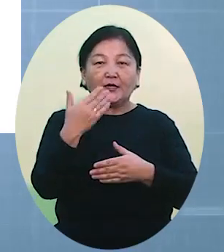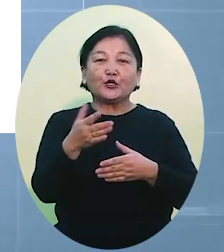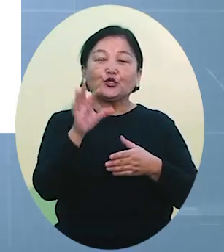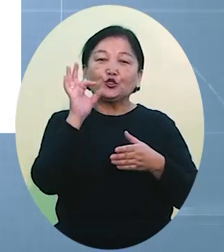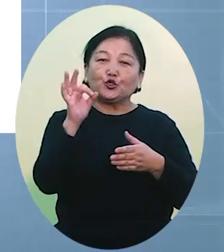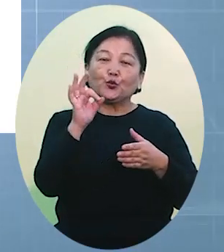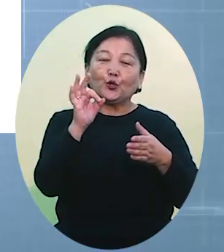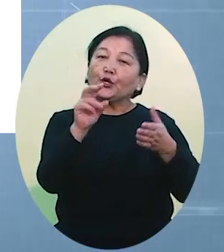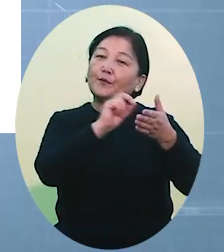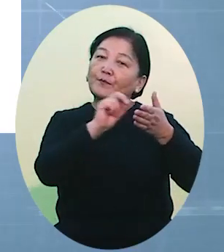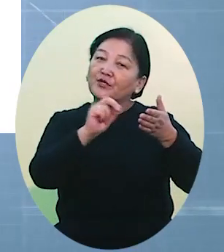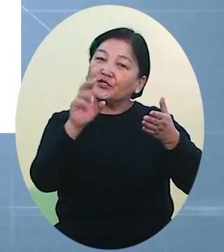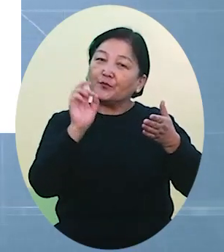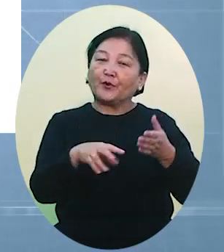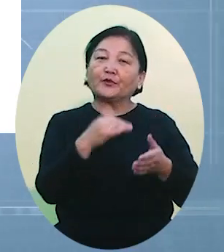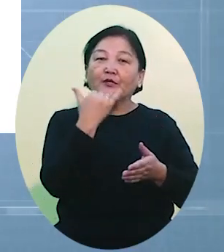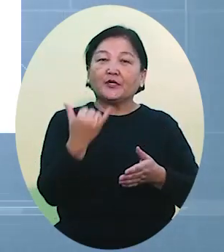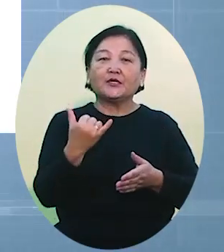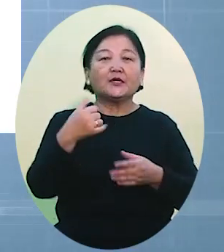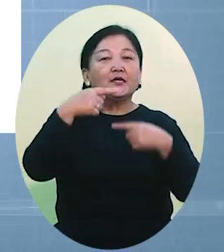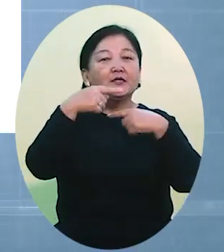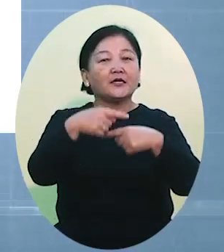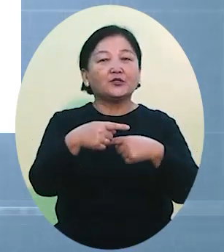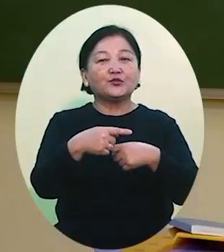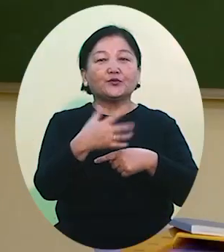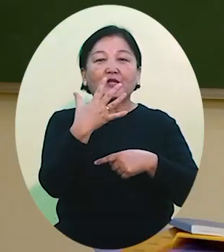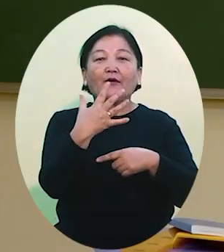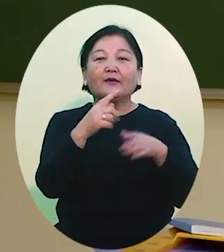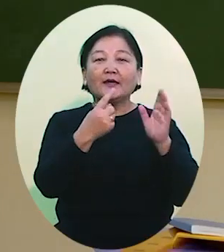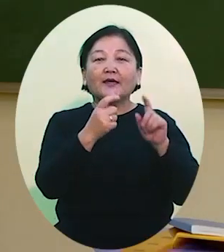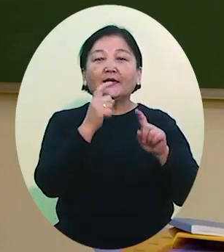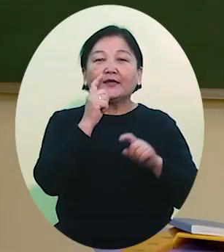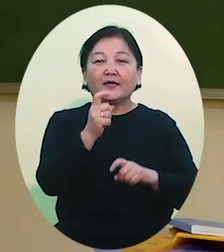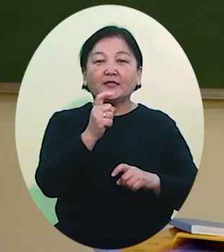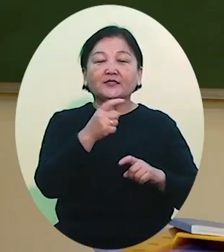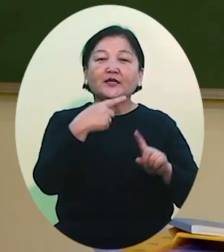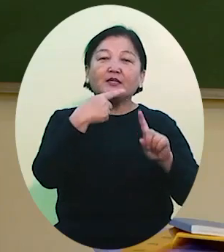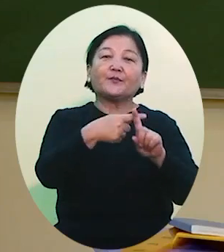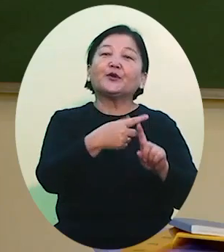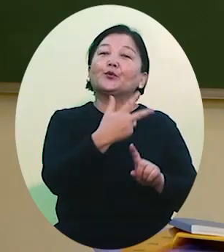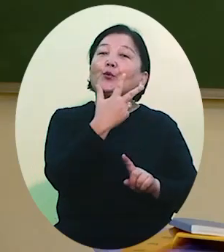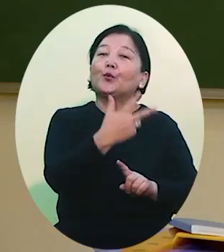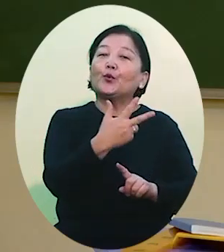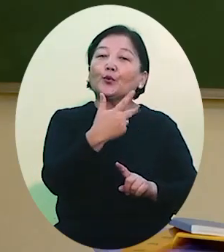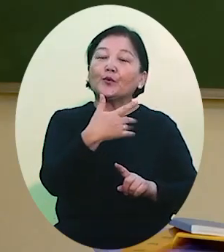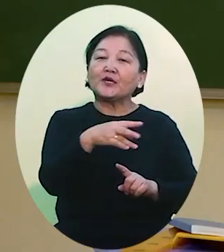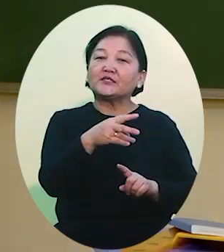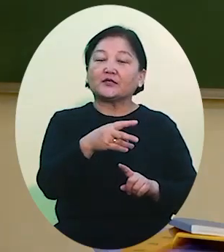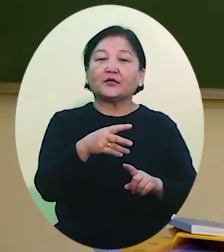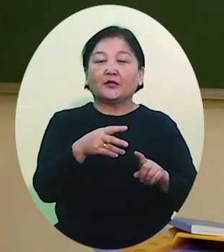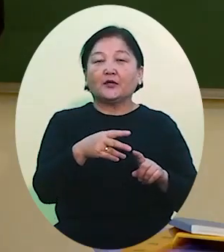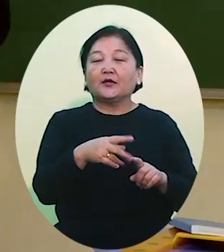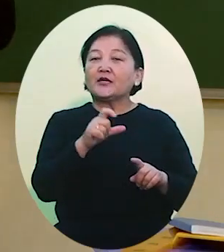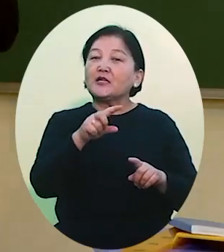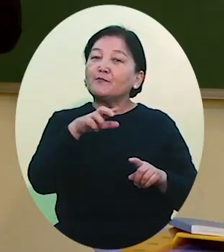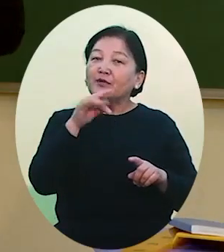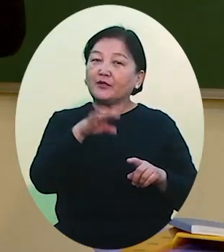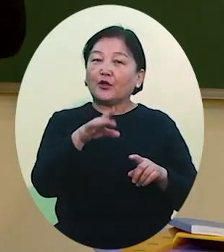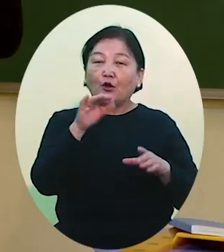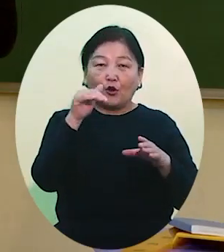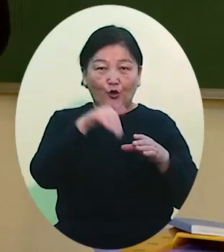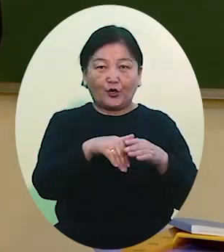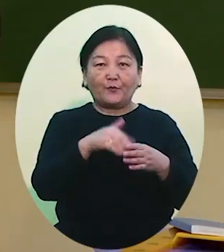бол y-г тэнцүү 5x дээр нэмэх нь 3. За ийм хэлбэрт бичигдэж байх функцыг шугам функц